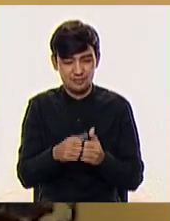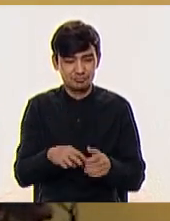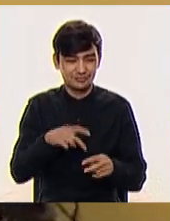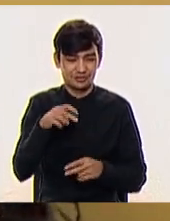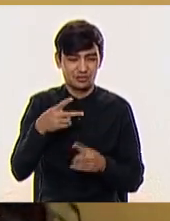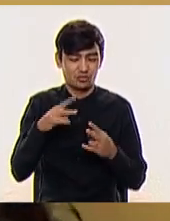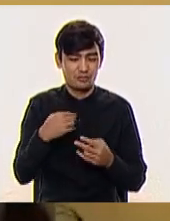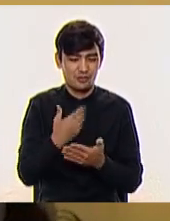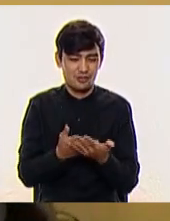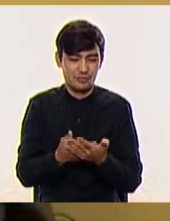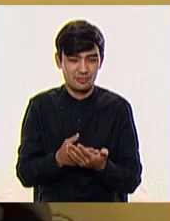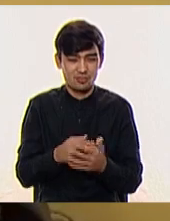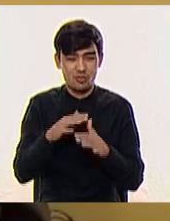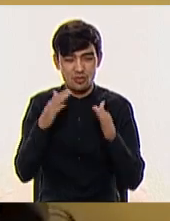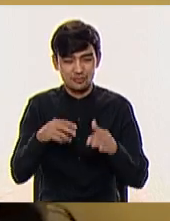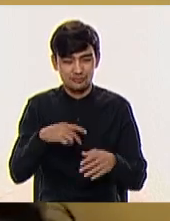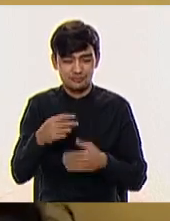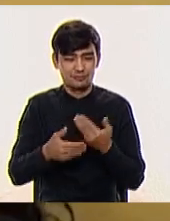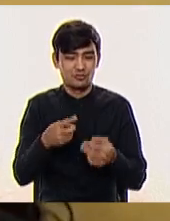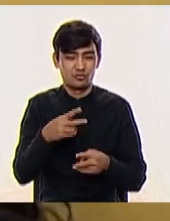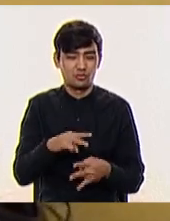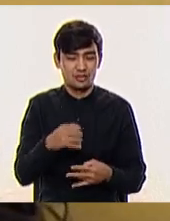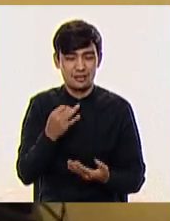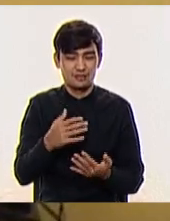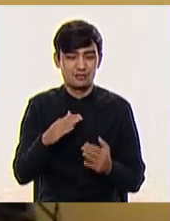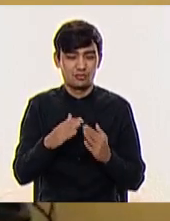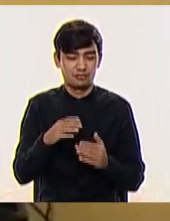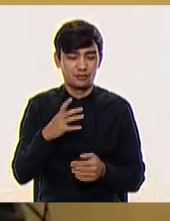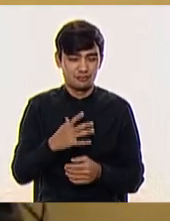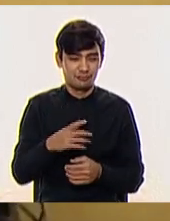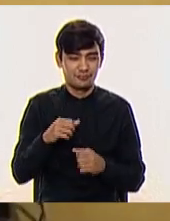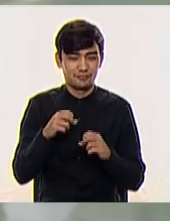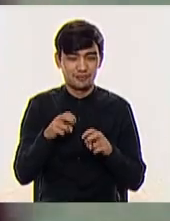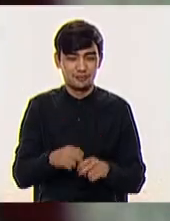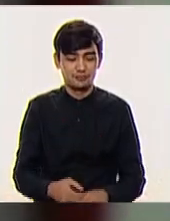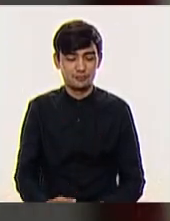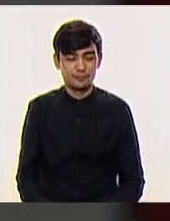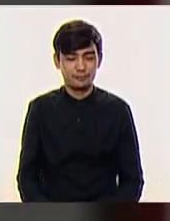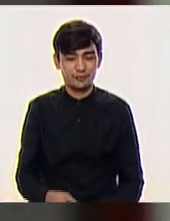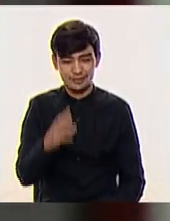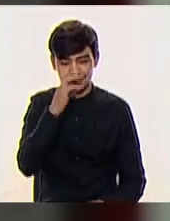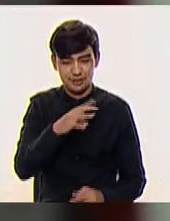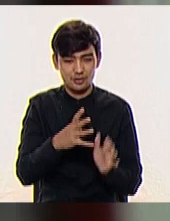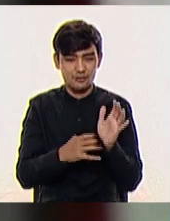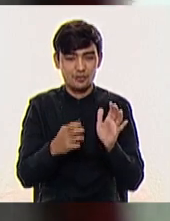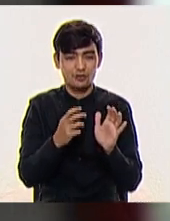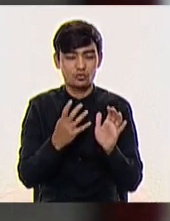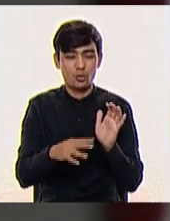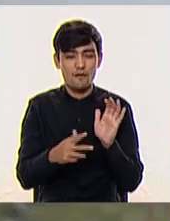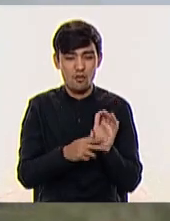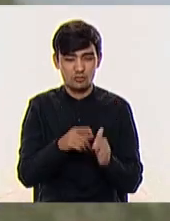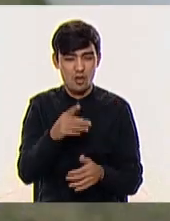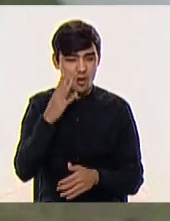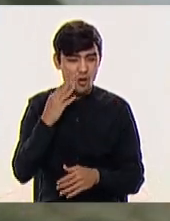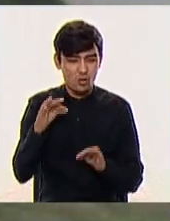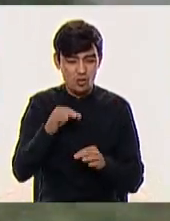рекомендуем не выходить на заснеженные склоны гор и воздержаться от походов в горы. В стране 948